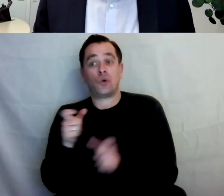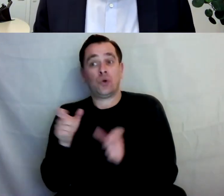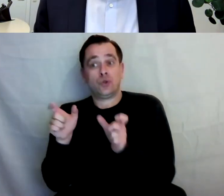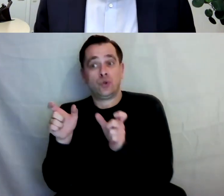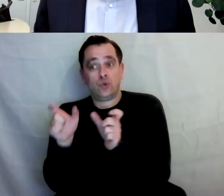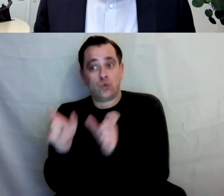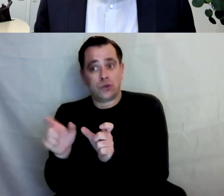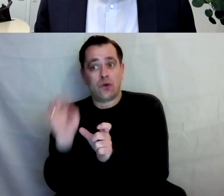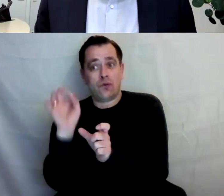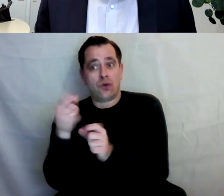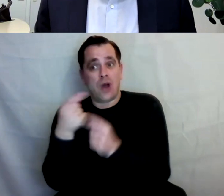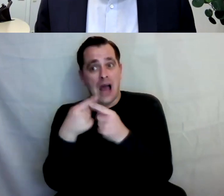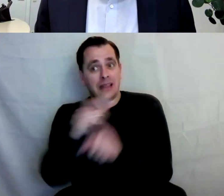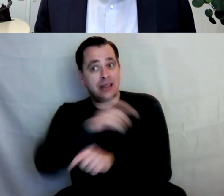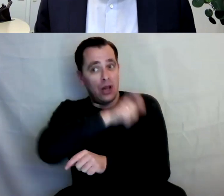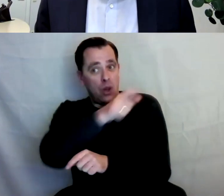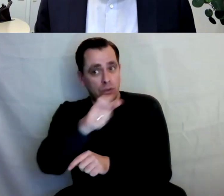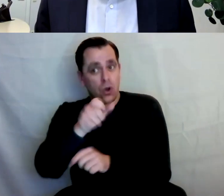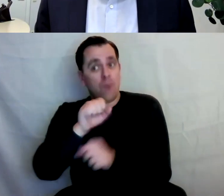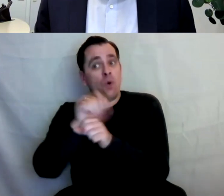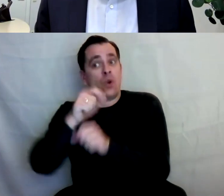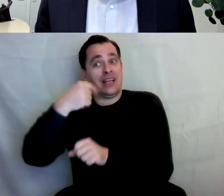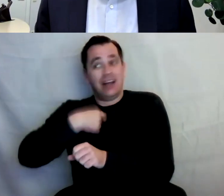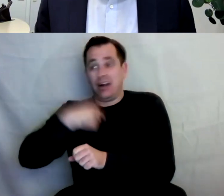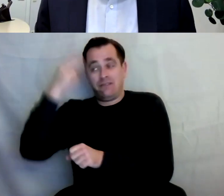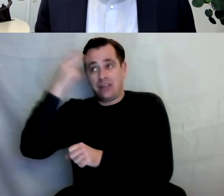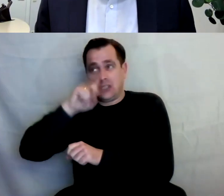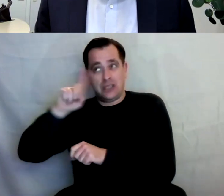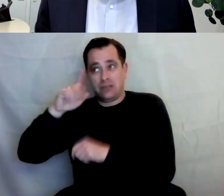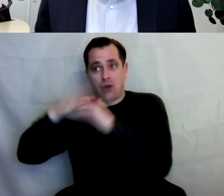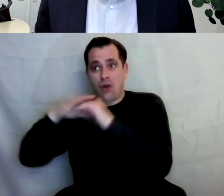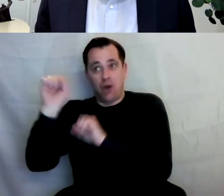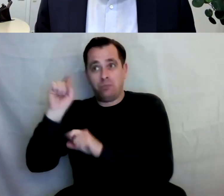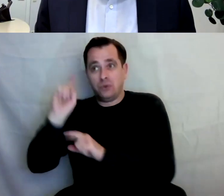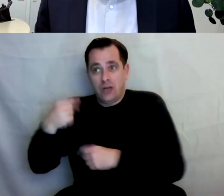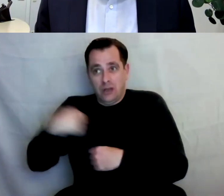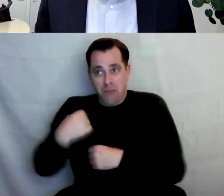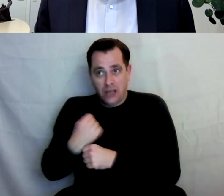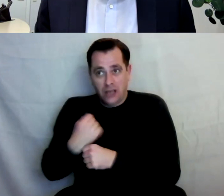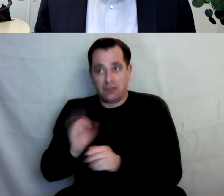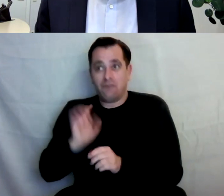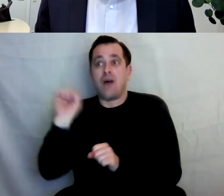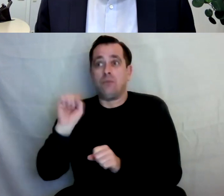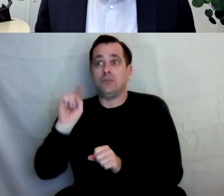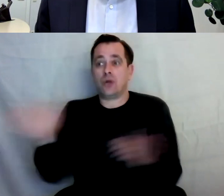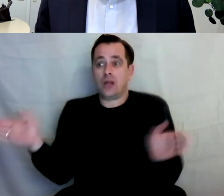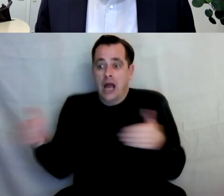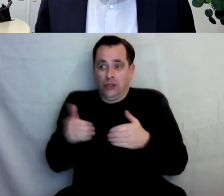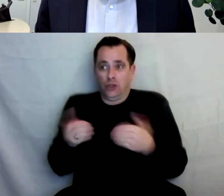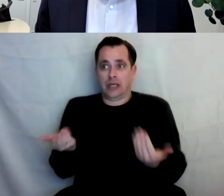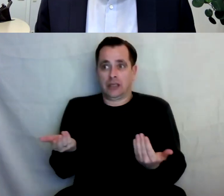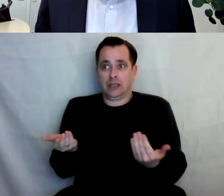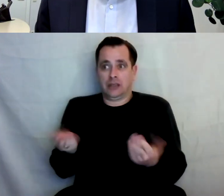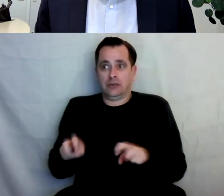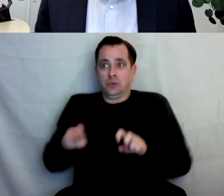nicht verstehst, warum du es tust, zum Schutze von anderen Menschen bitte ich dich, dass du dich so verhältst und